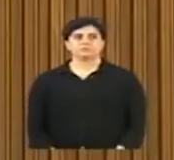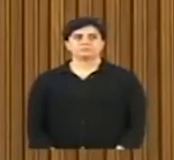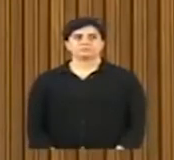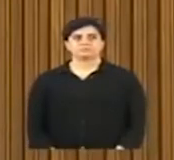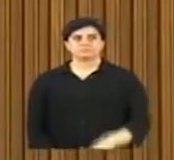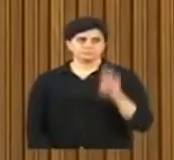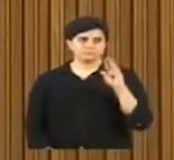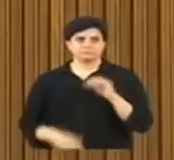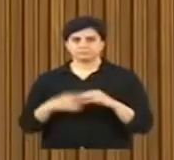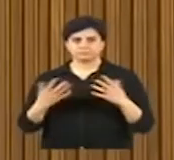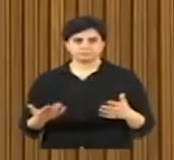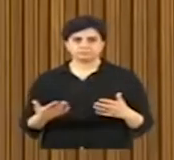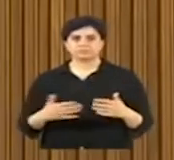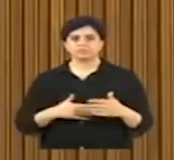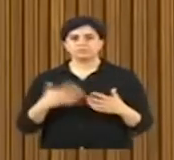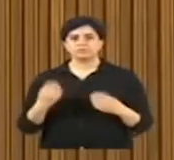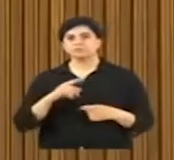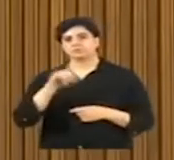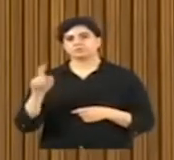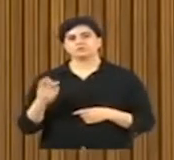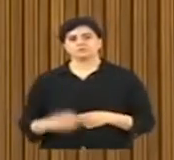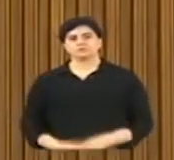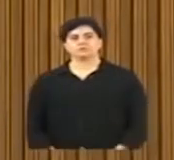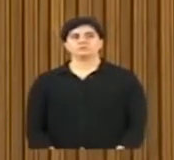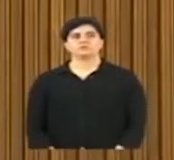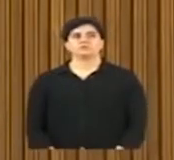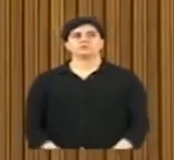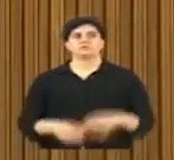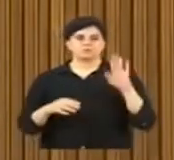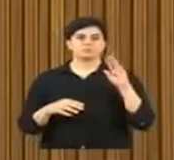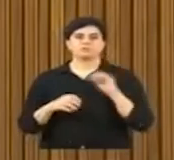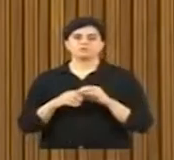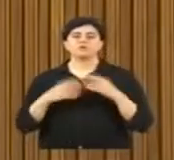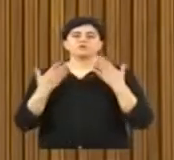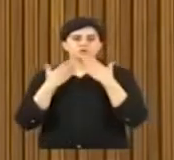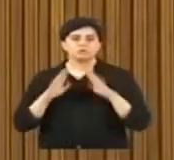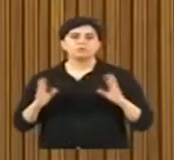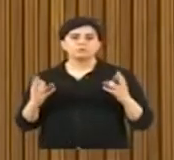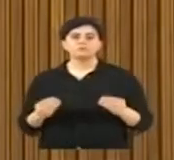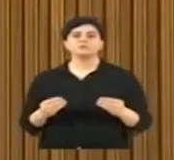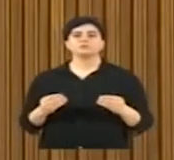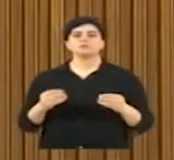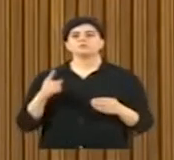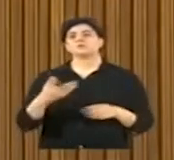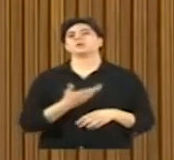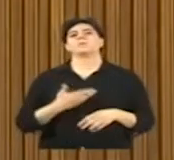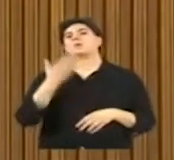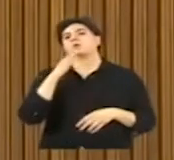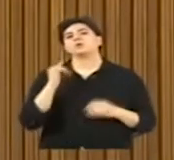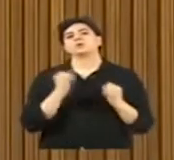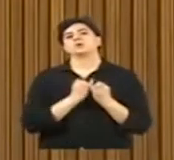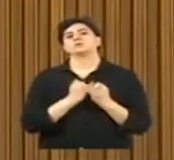Demokrasi nedir? Karın doyurur mu diye soracaklar. Evet, demokrasinin olmadığı yerde sana ekmek yok